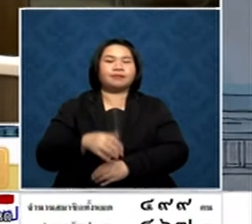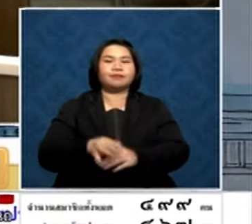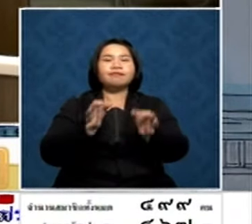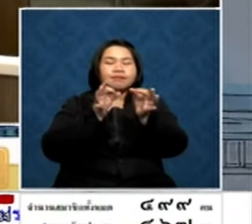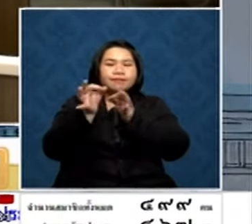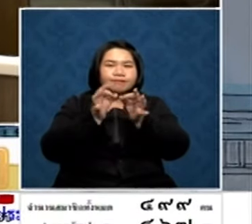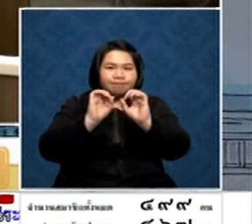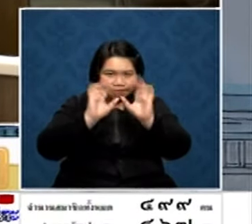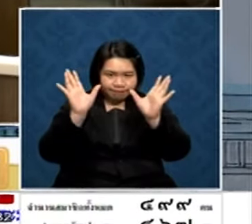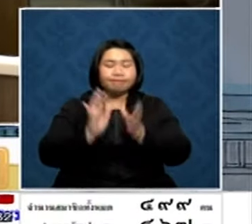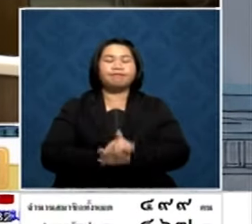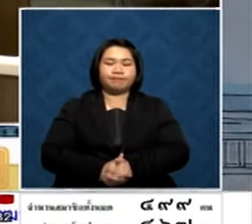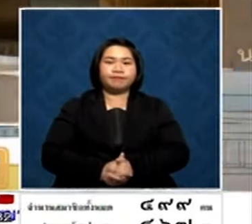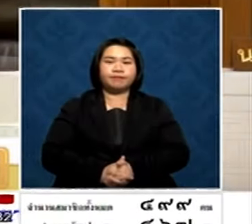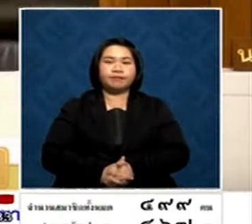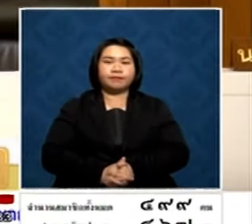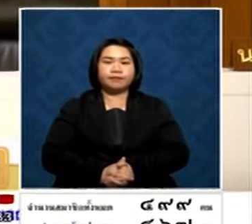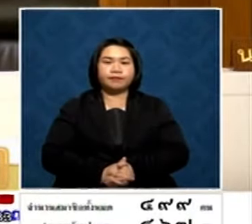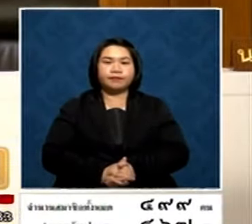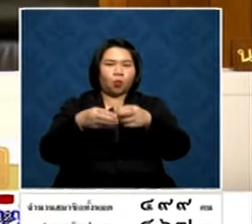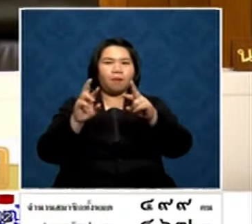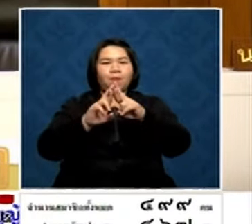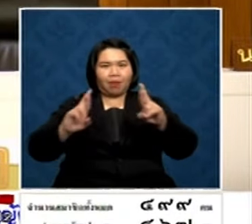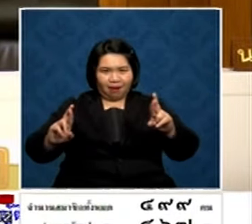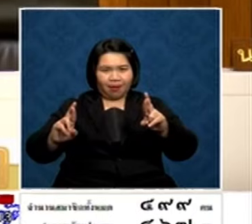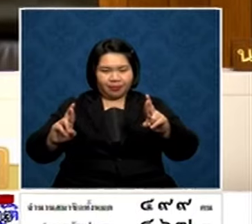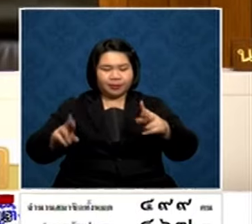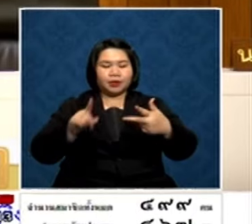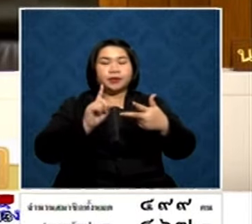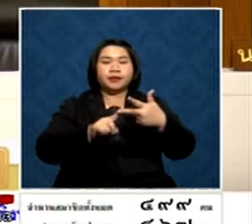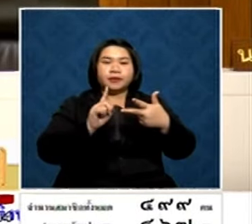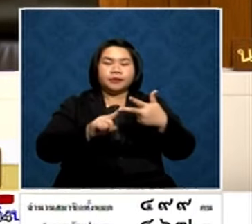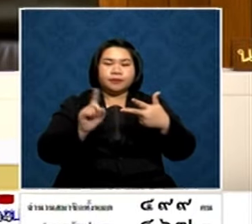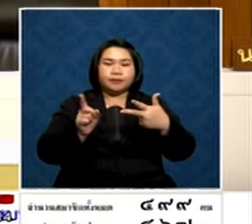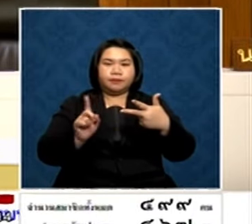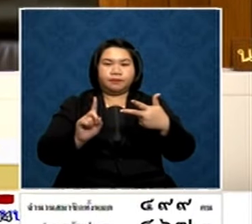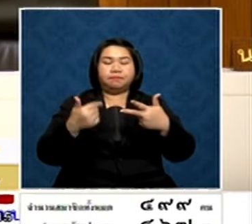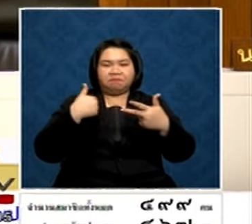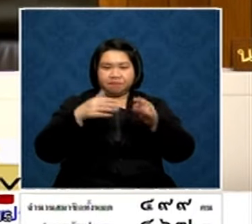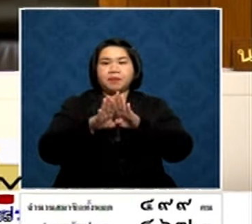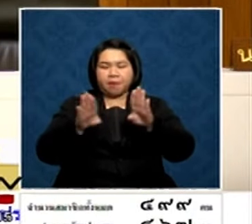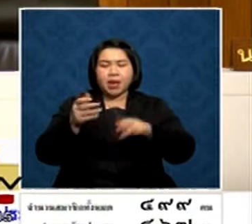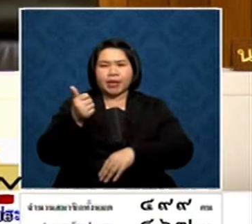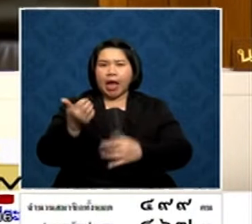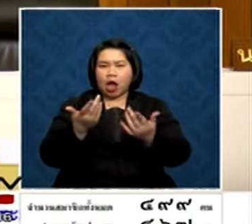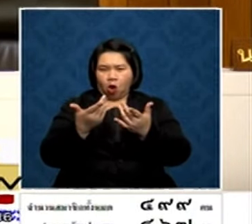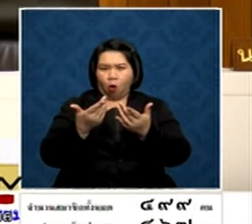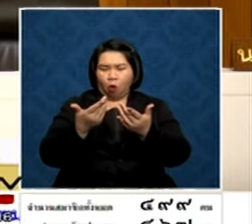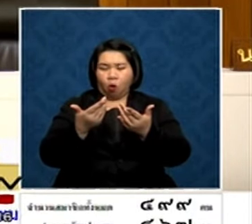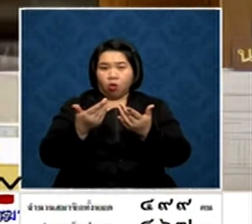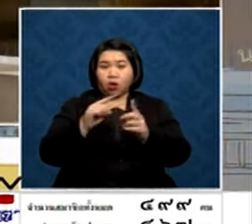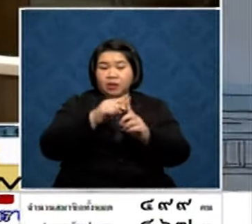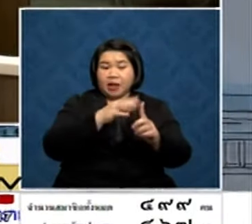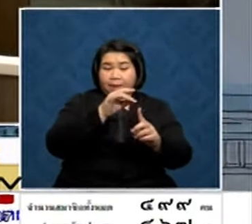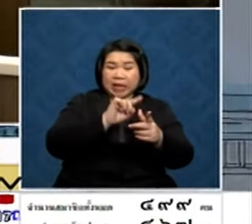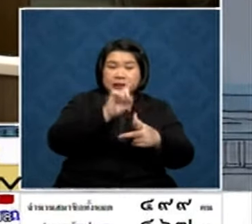เคารพในเบื้องต้นก่อนครับขอบพระคุณครับยกเป็นตัวอย่างอ่าคือถามมาก็ตอบถามมาก็ตอบแต่ผลจะ